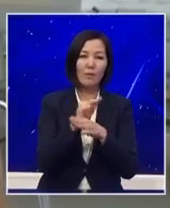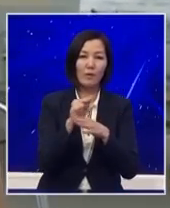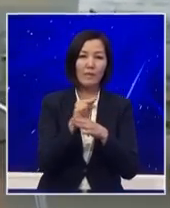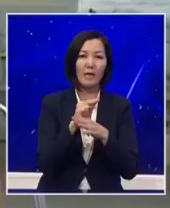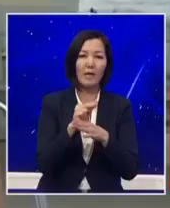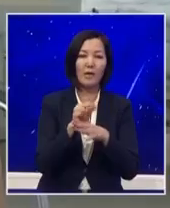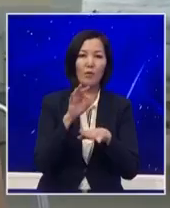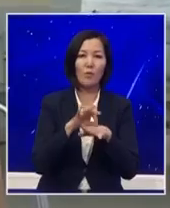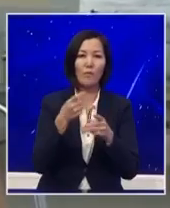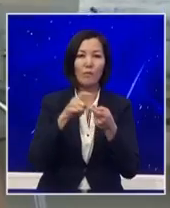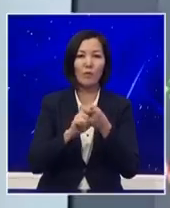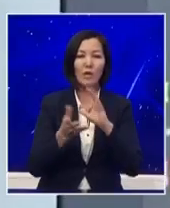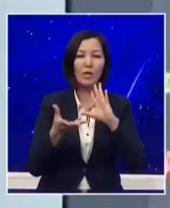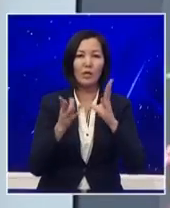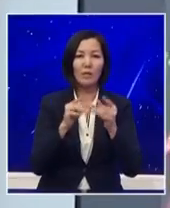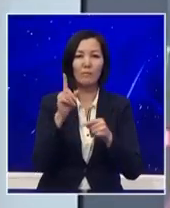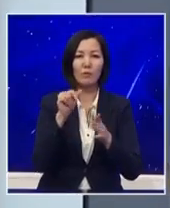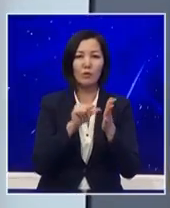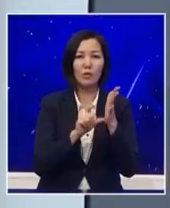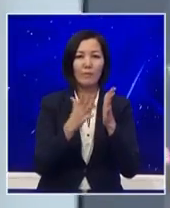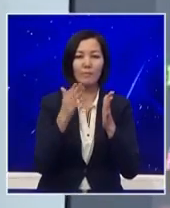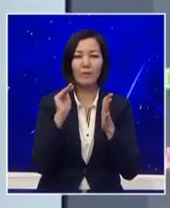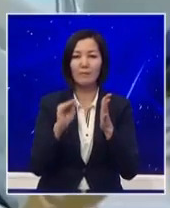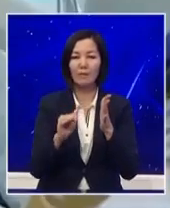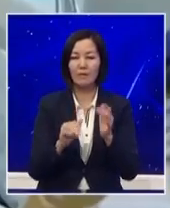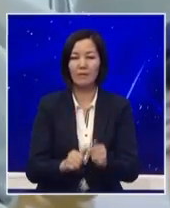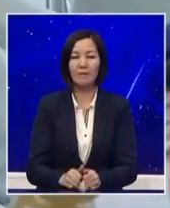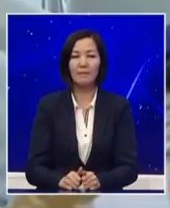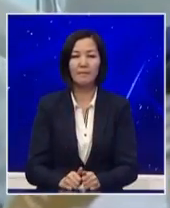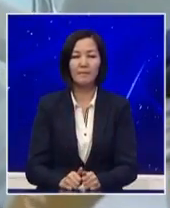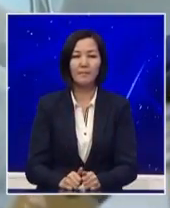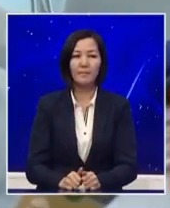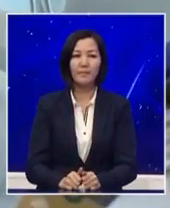COVID-19-ды жұқтырғандардың жалпы саны 165 мыңға жуықтады.